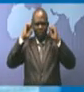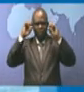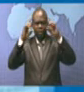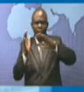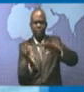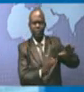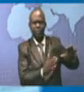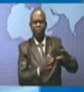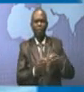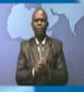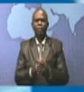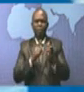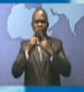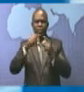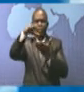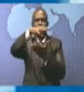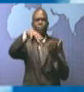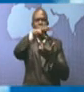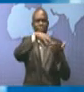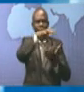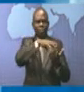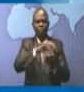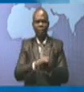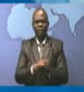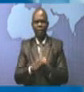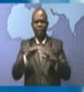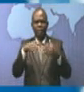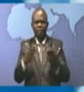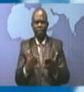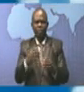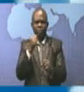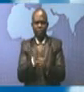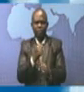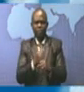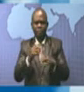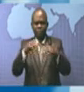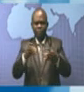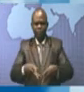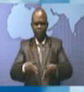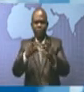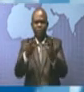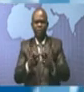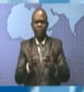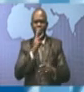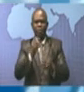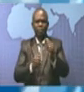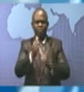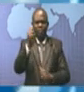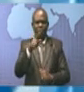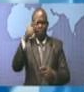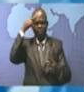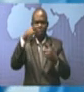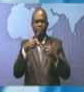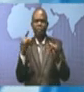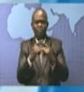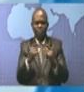présent environnement. Analyser ensemble comment organiser les travaux de curage des rivières pour les protéger. Tel est l'objectif de la réunion